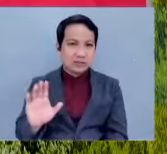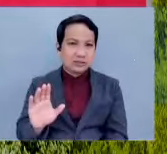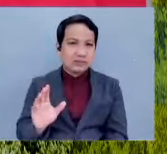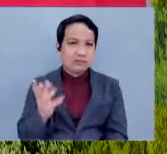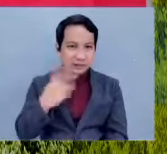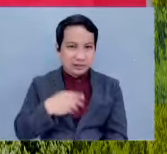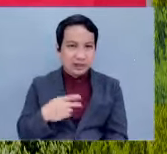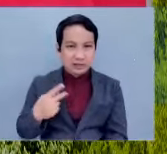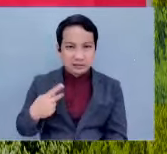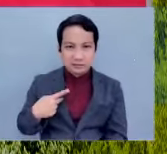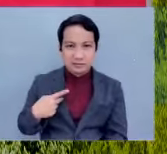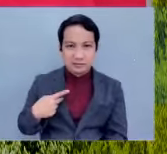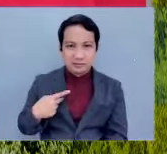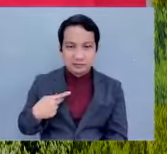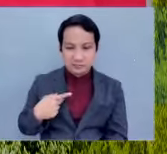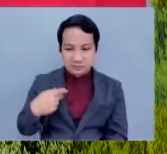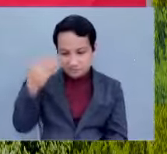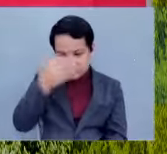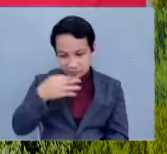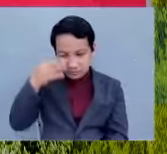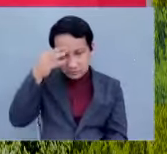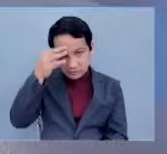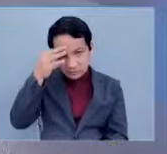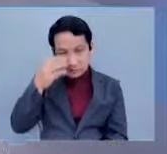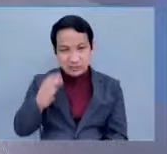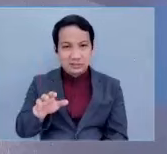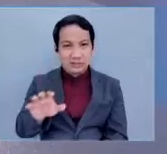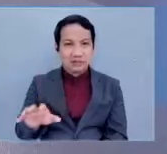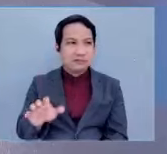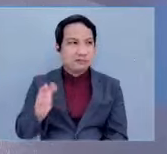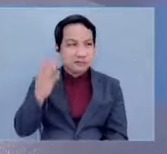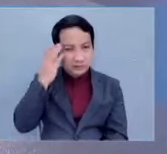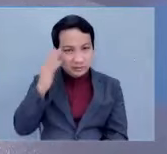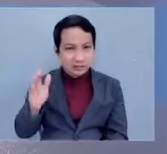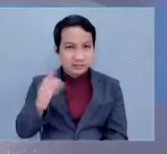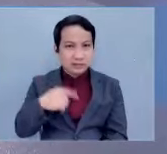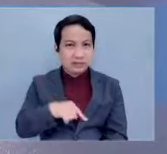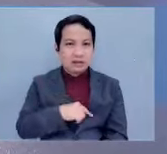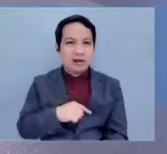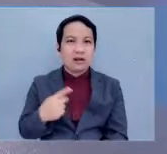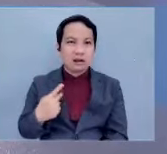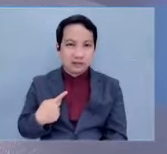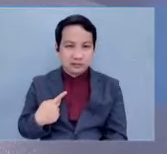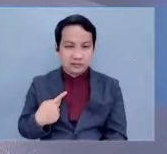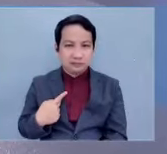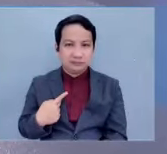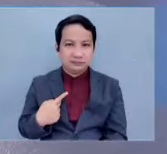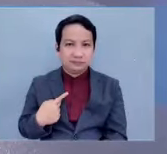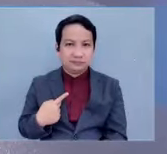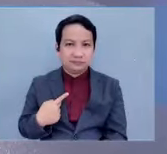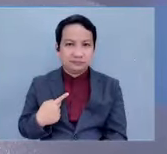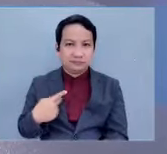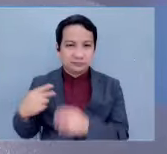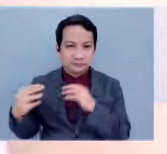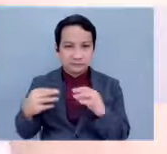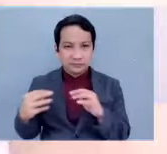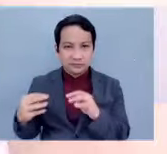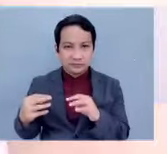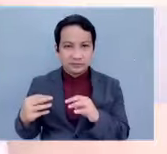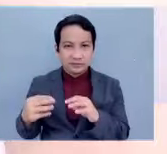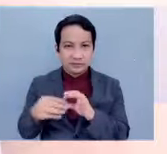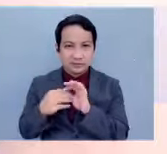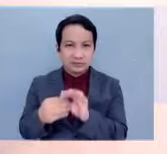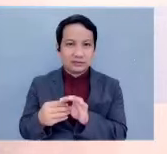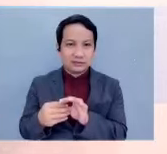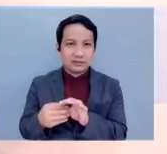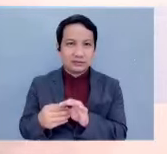mukhang nakakatakot, no? Di ba, yes. Justin, hindi natin akalain na parang meron ding parang war na element. Ito, oo, element. Hindi ko alam yun